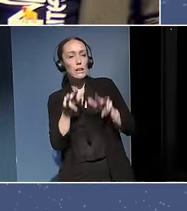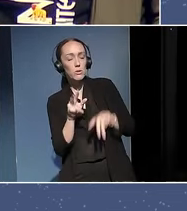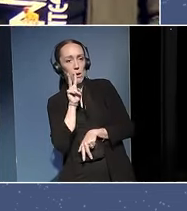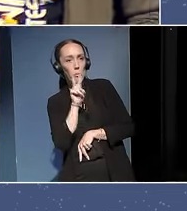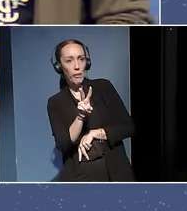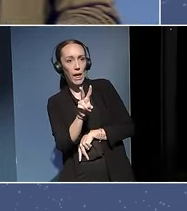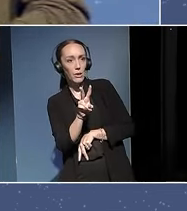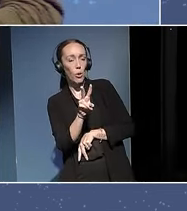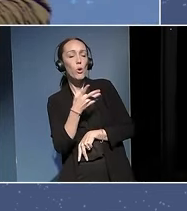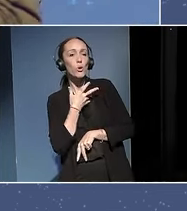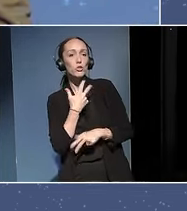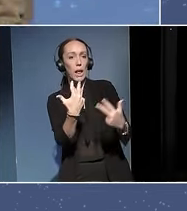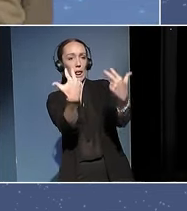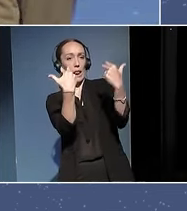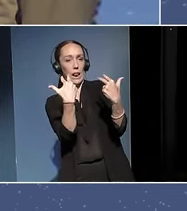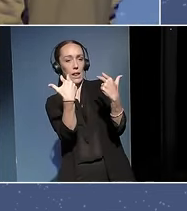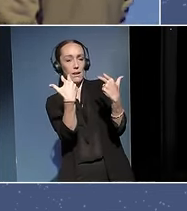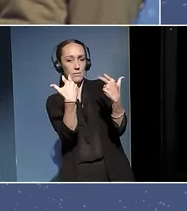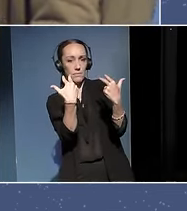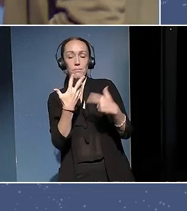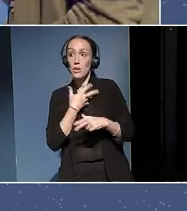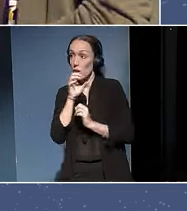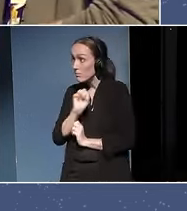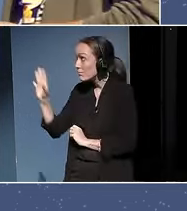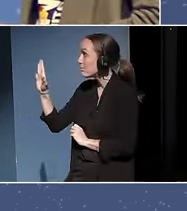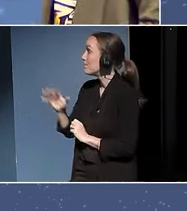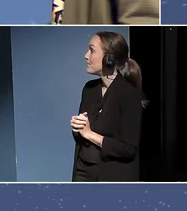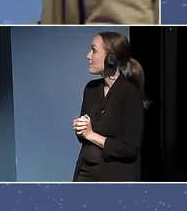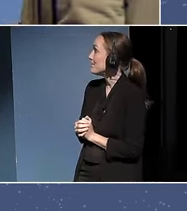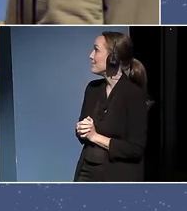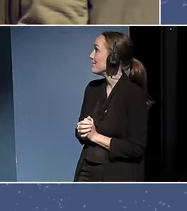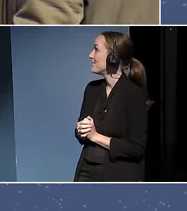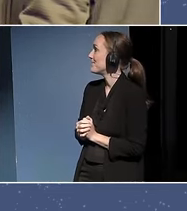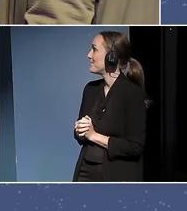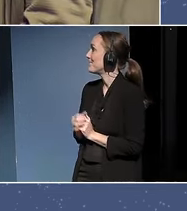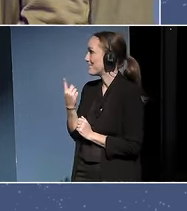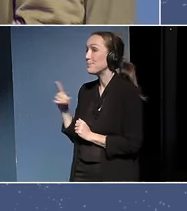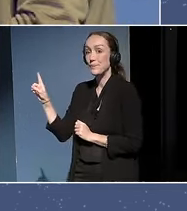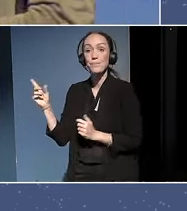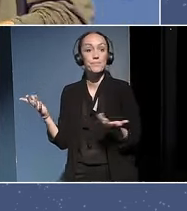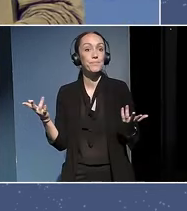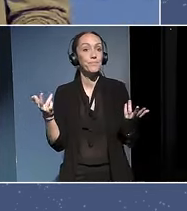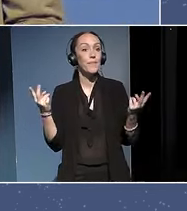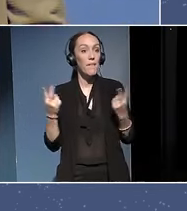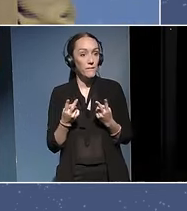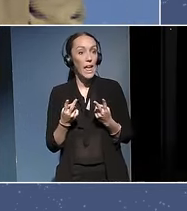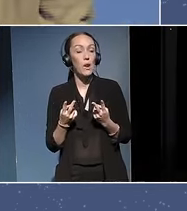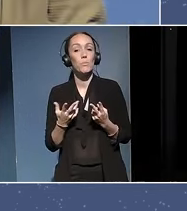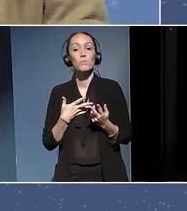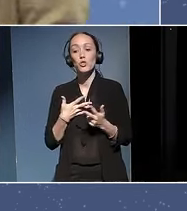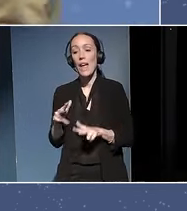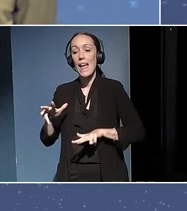ok E a proposito di questo abbiamo una slide eccola qui quindi abbiamo detto che sono solo rettili